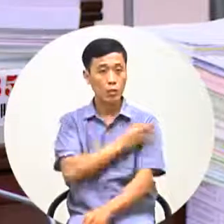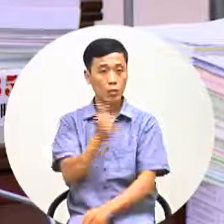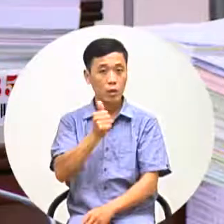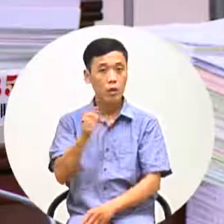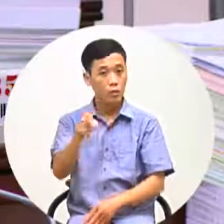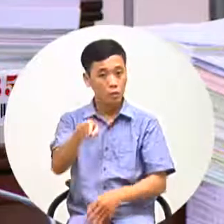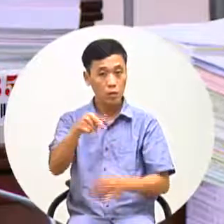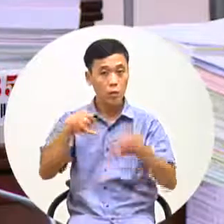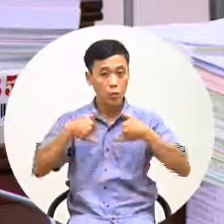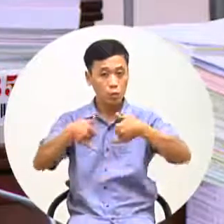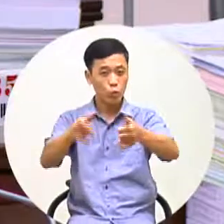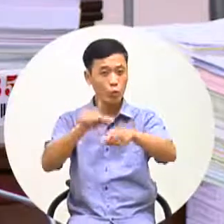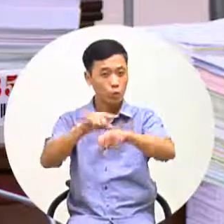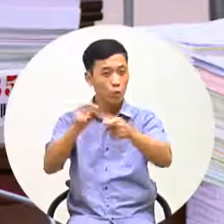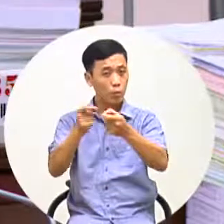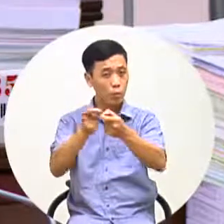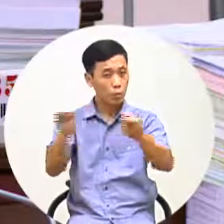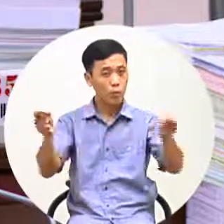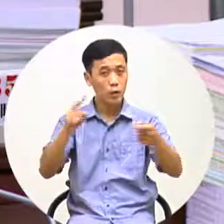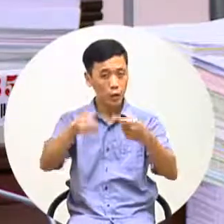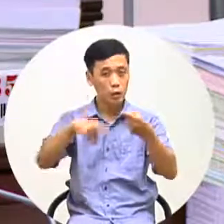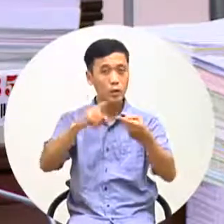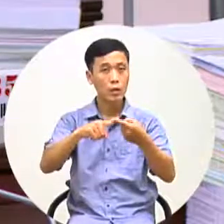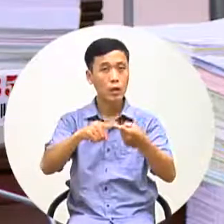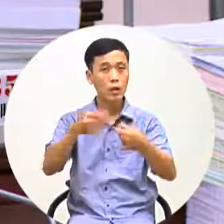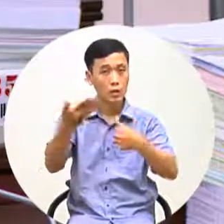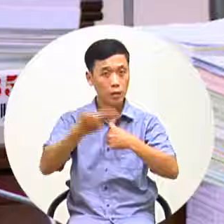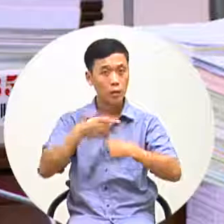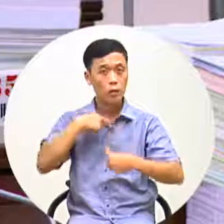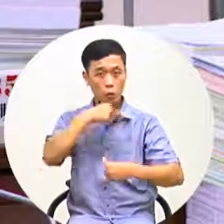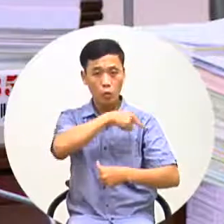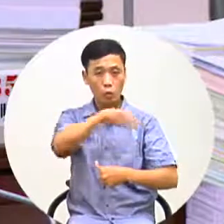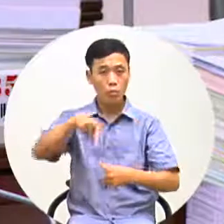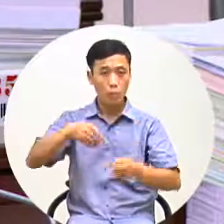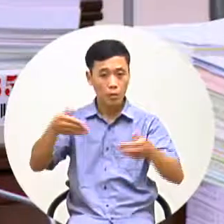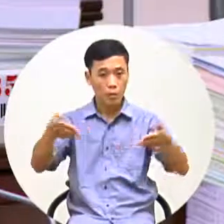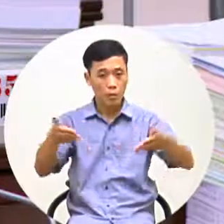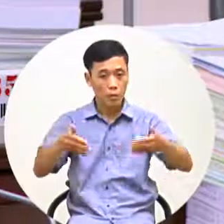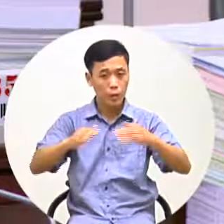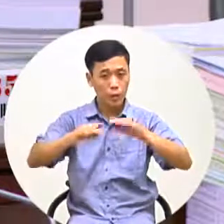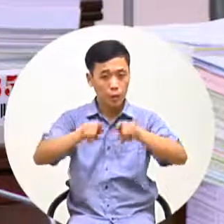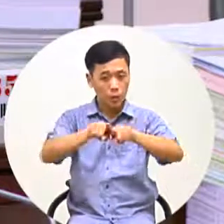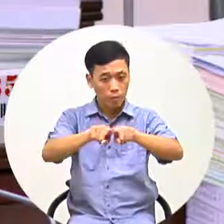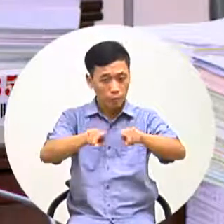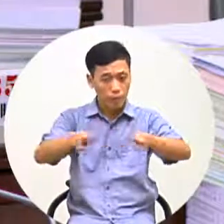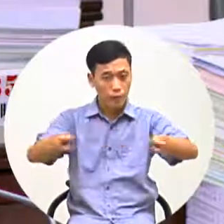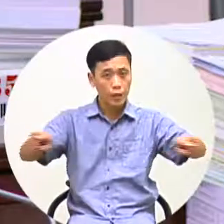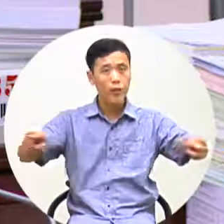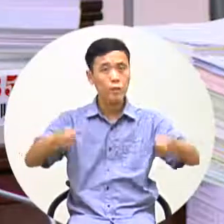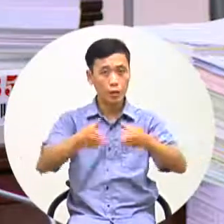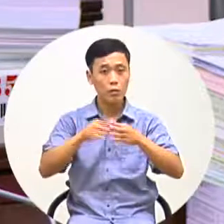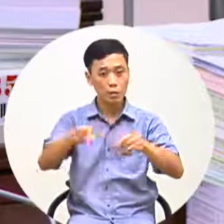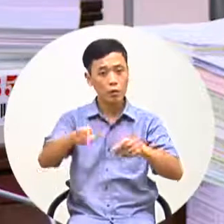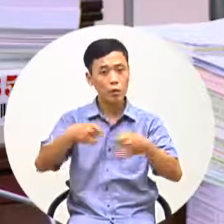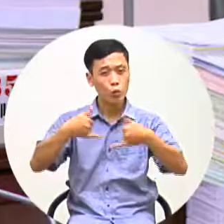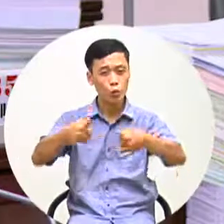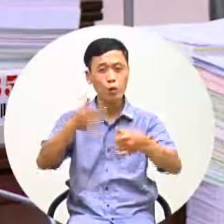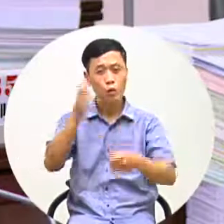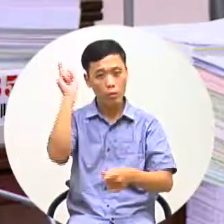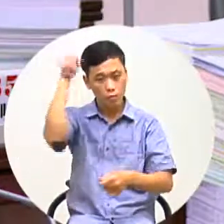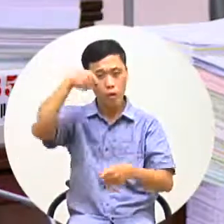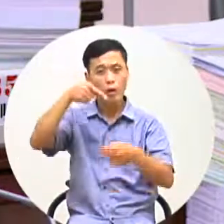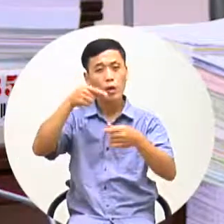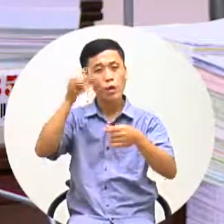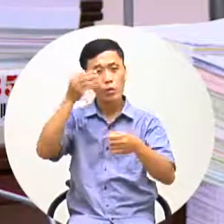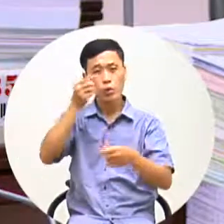应该给我们刨出新的道路，十五档以上啊。那这几条路我大概有会勘过